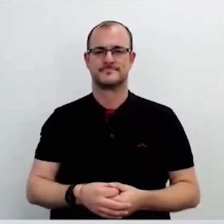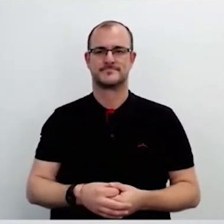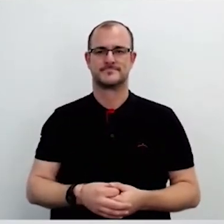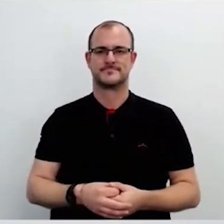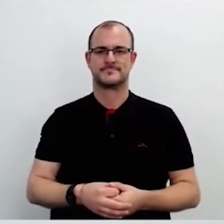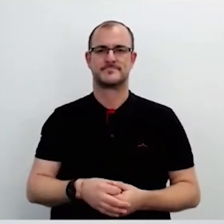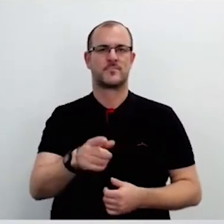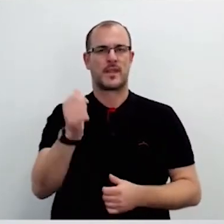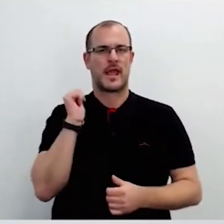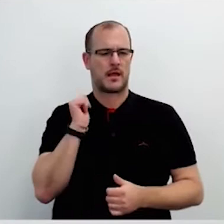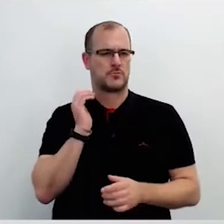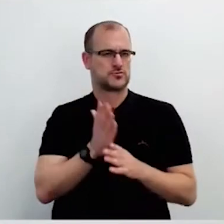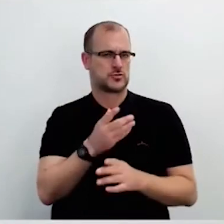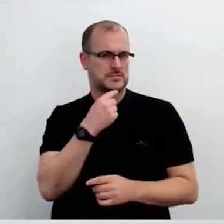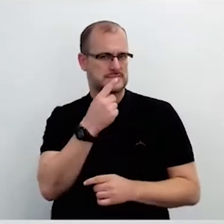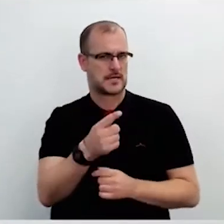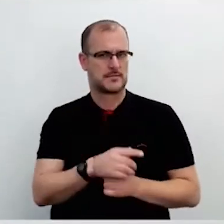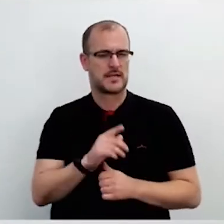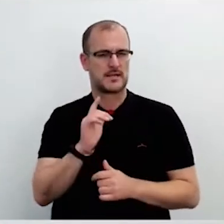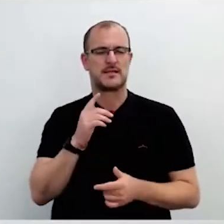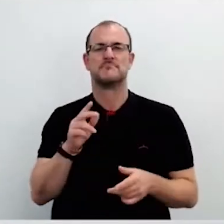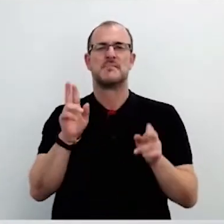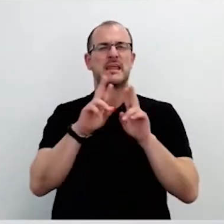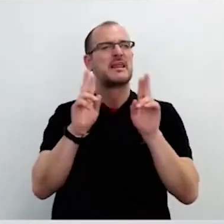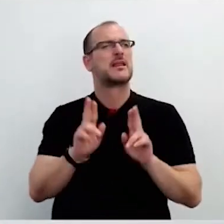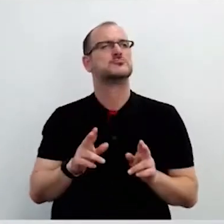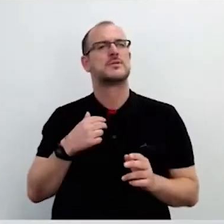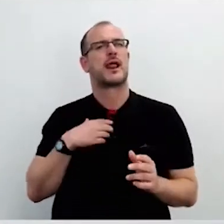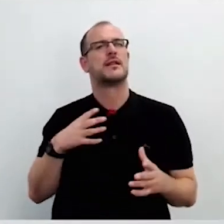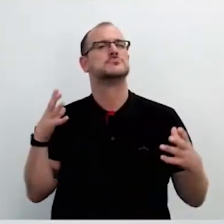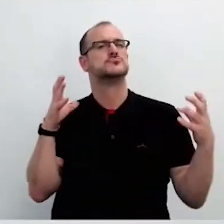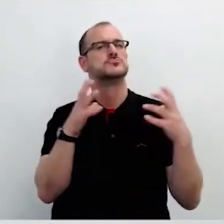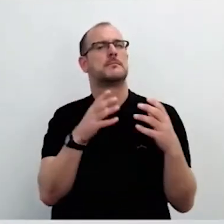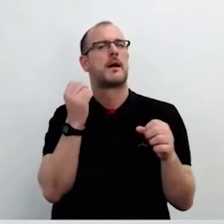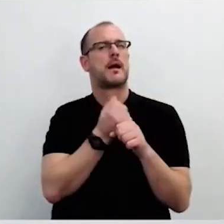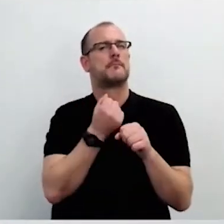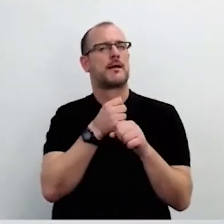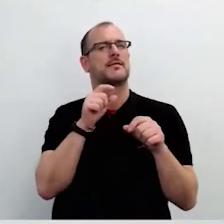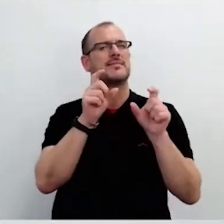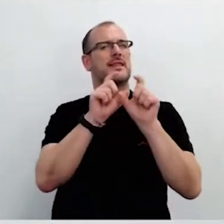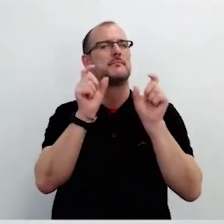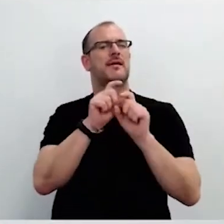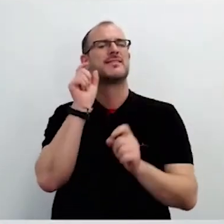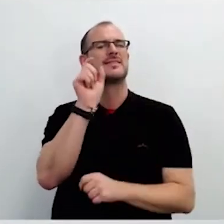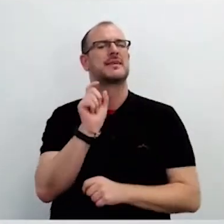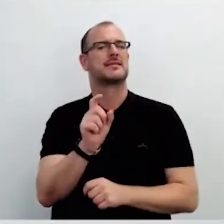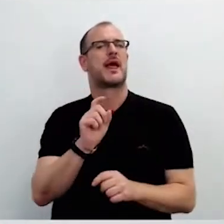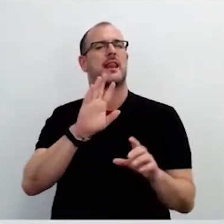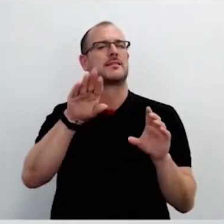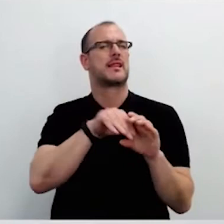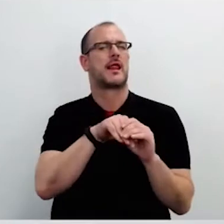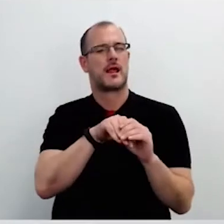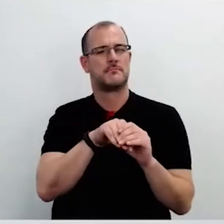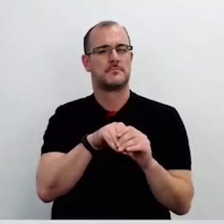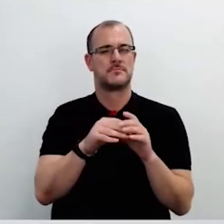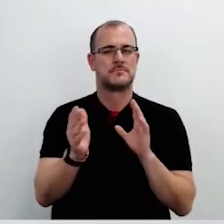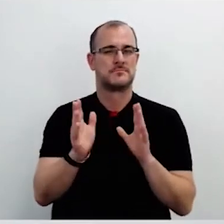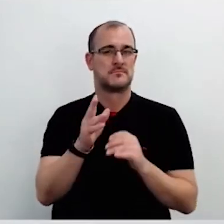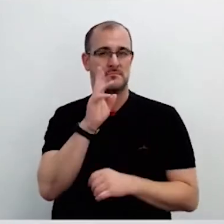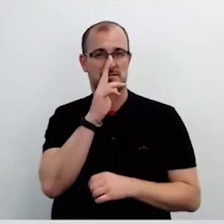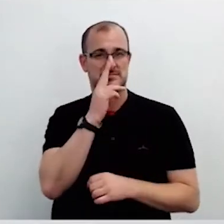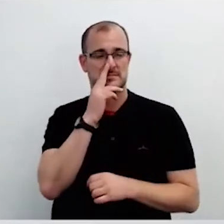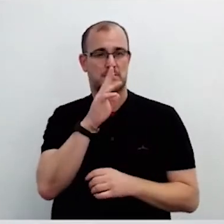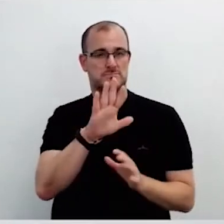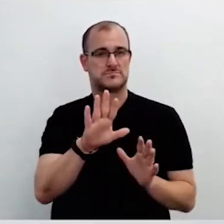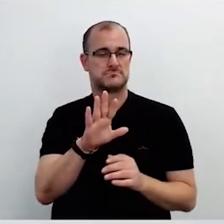hatten es vorhin schon mal angesprochen, internationale Zusammenarbeit beim Thema digitale Teilhabe. Wie sieht das